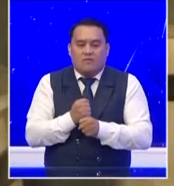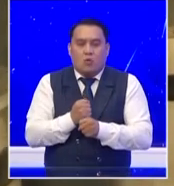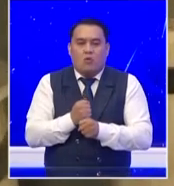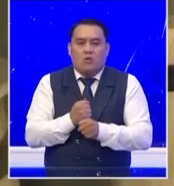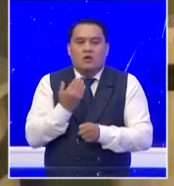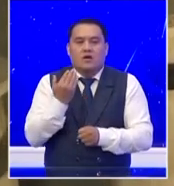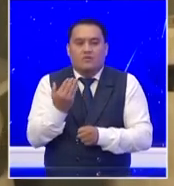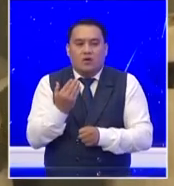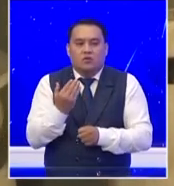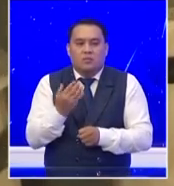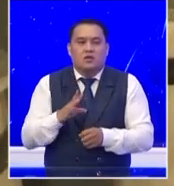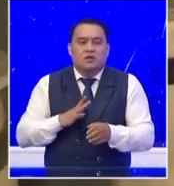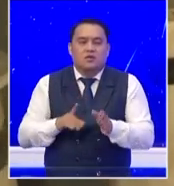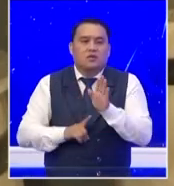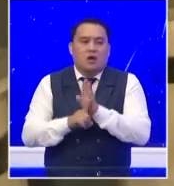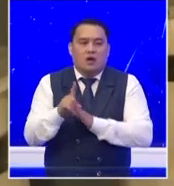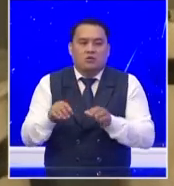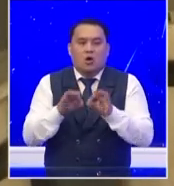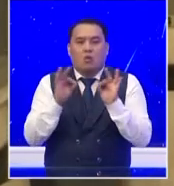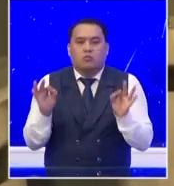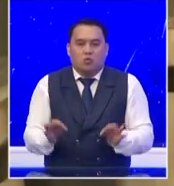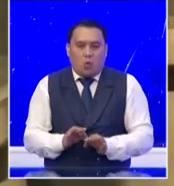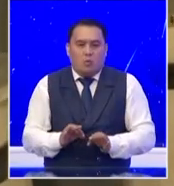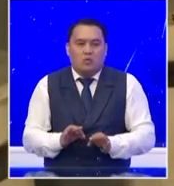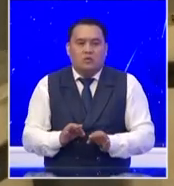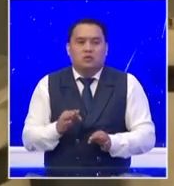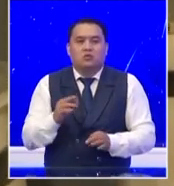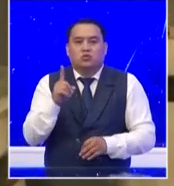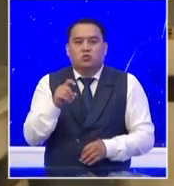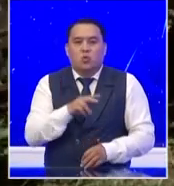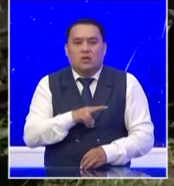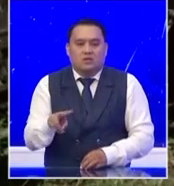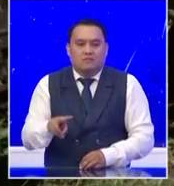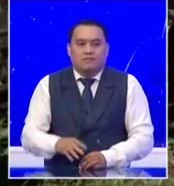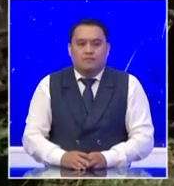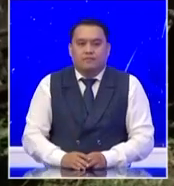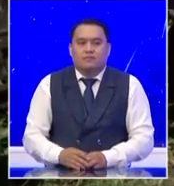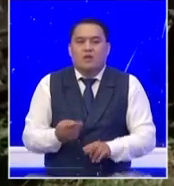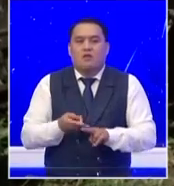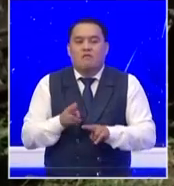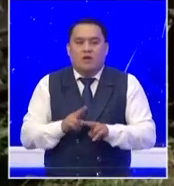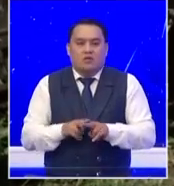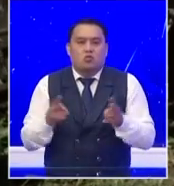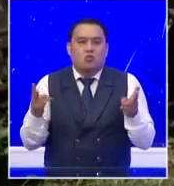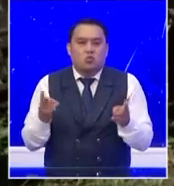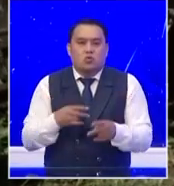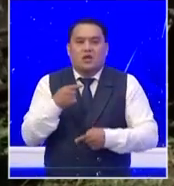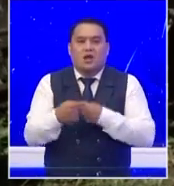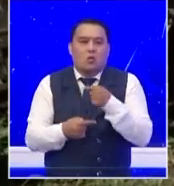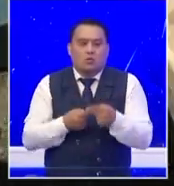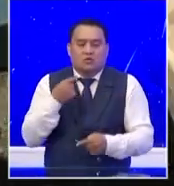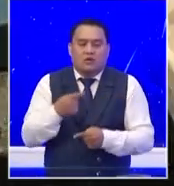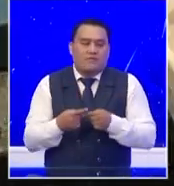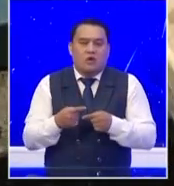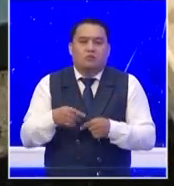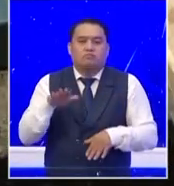к бочкам. Затем мы начали делать и объемные сосуды до 100 литров. В этих сосудах КМЗ необходимо регулярно